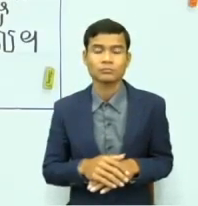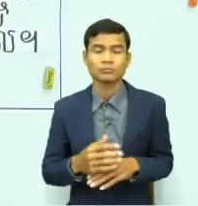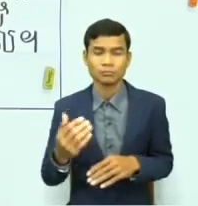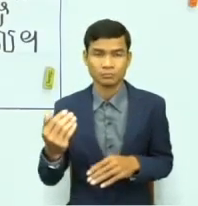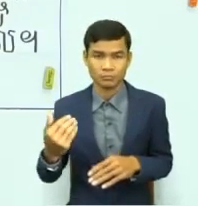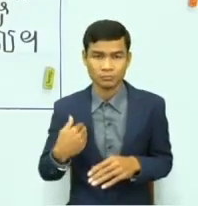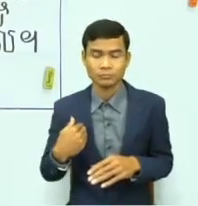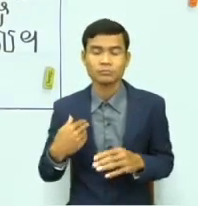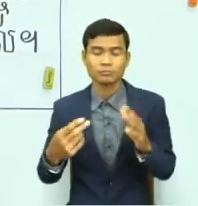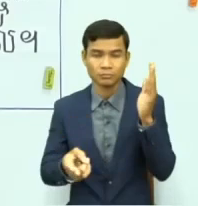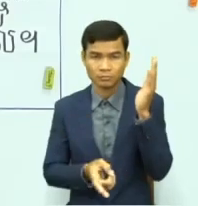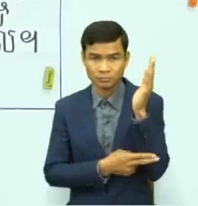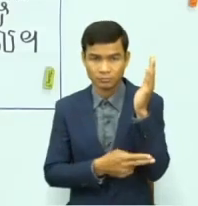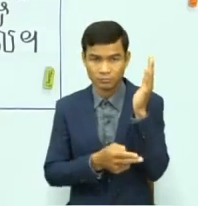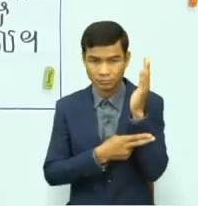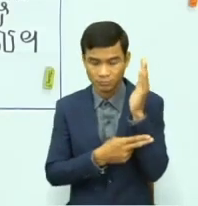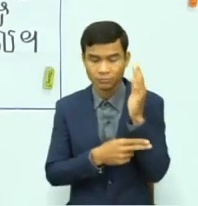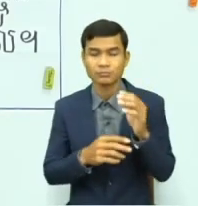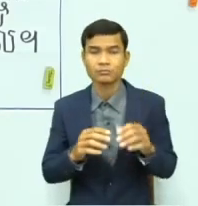miên sầm tha kìa